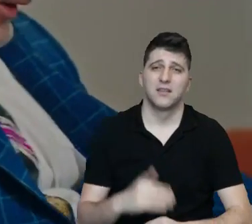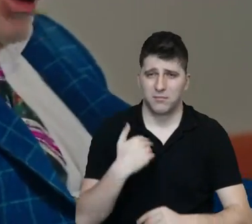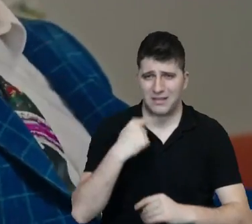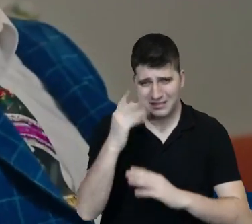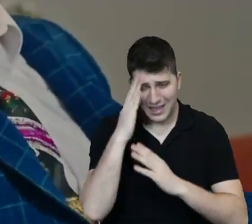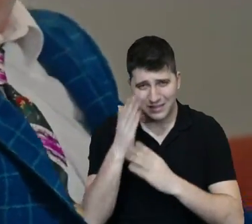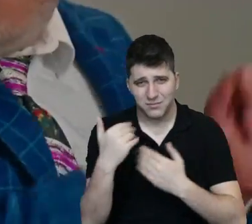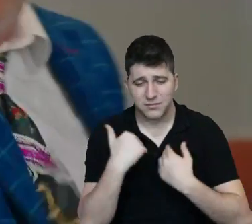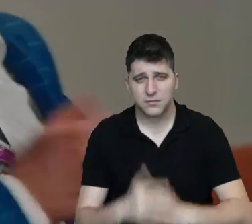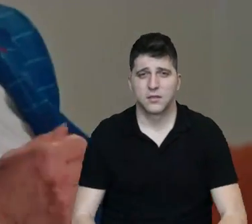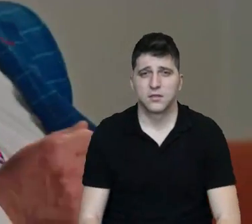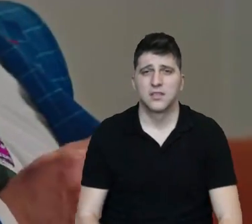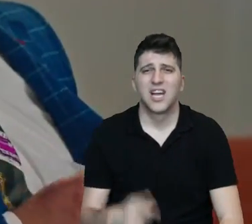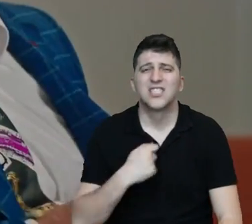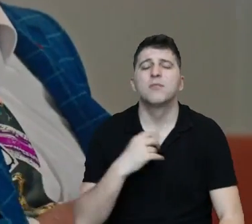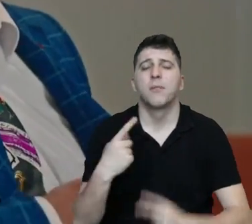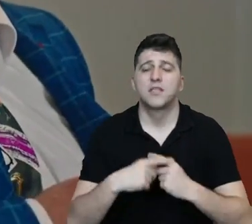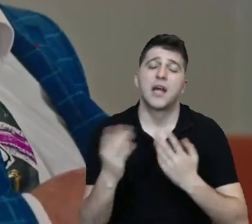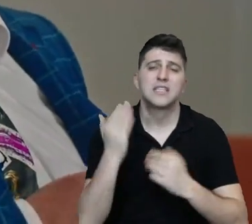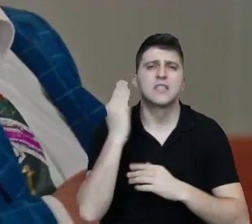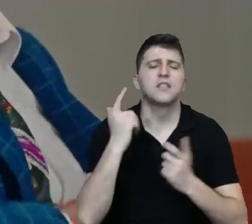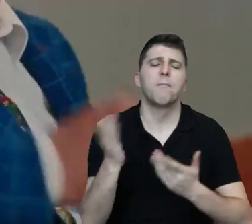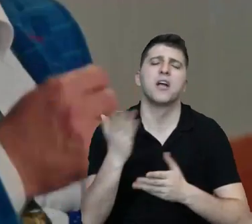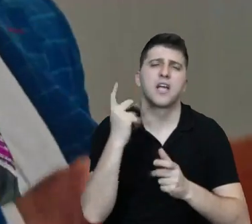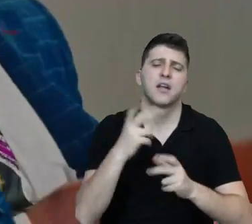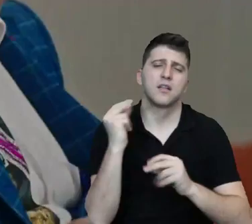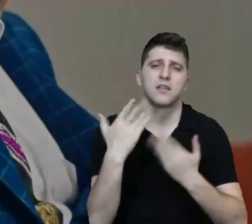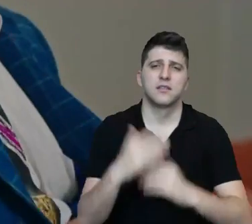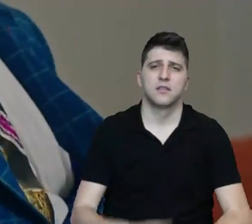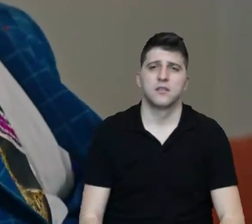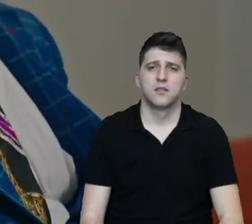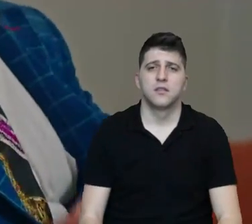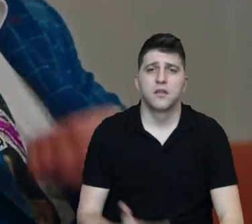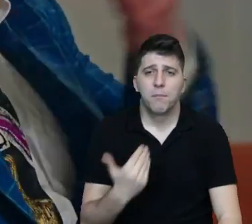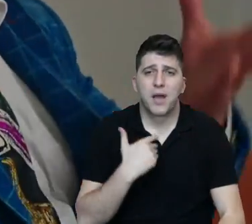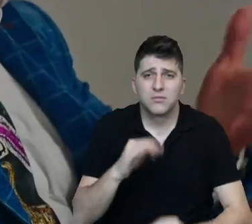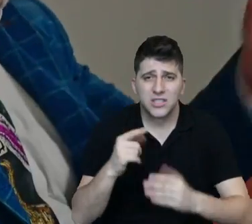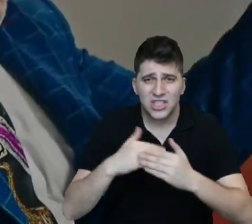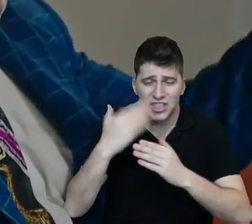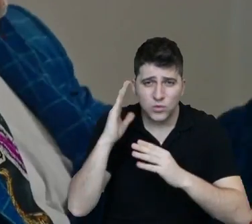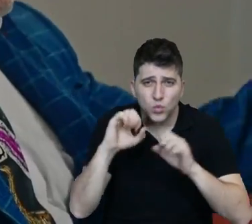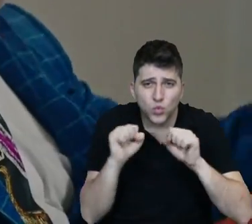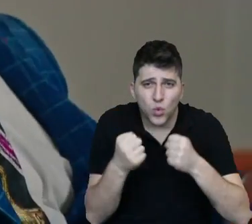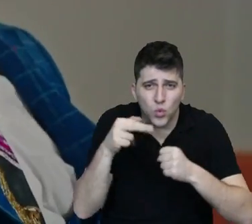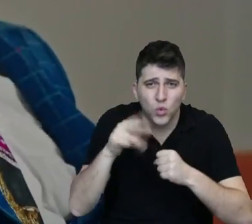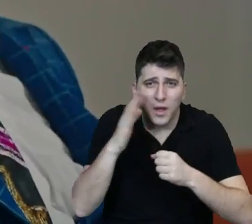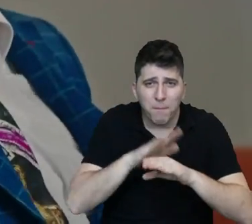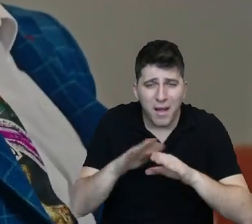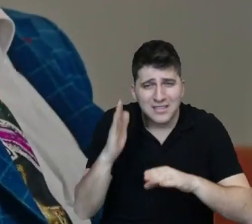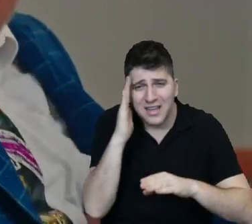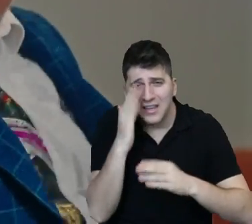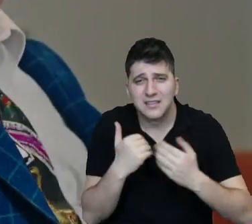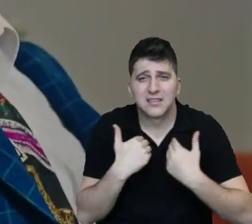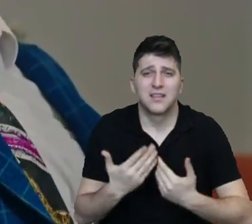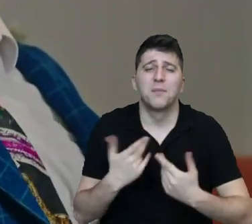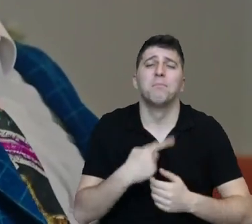şuraya kıvırılayım şöyle ya. Saçmalama Yaşar. Git nerede yatıyorsan oraya dedim. Hadi. Ya, ben şimdi burada dışarı çık soğukta yürü git masanın üstünde.